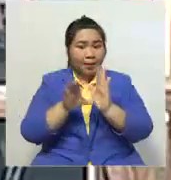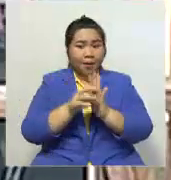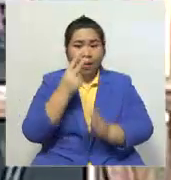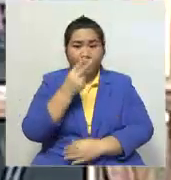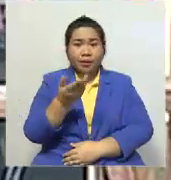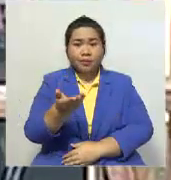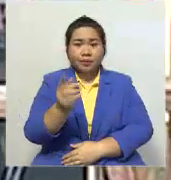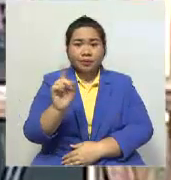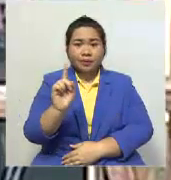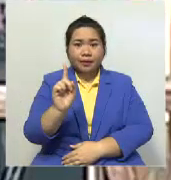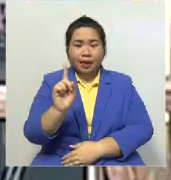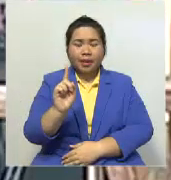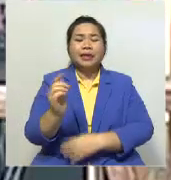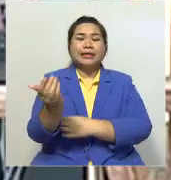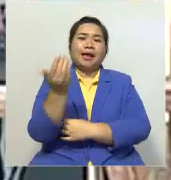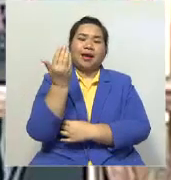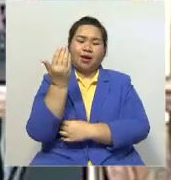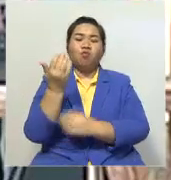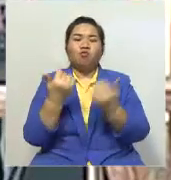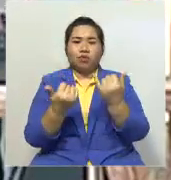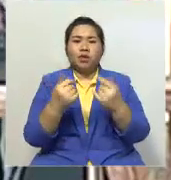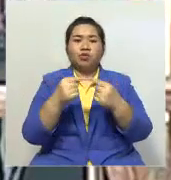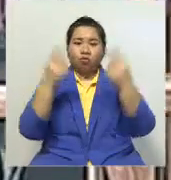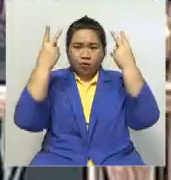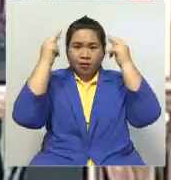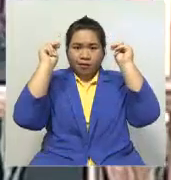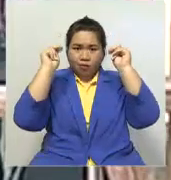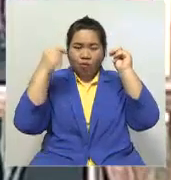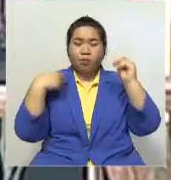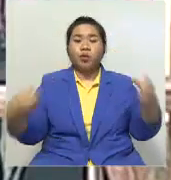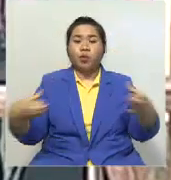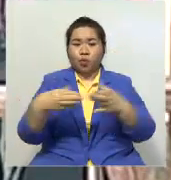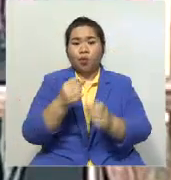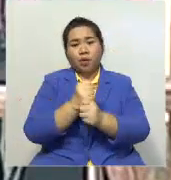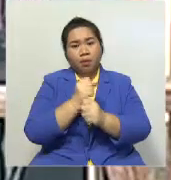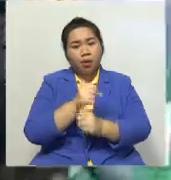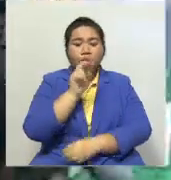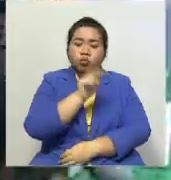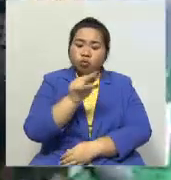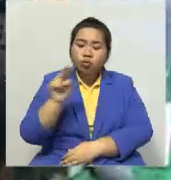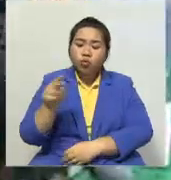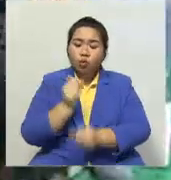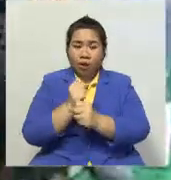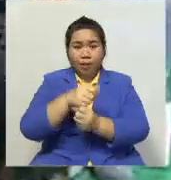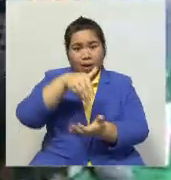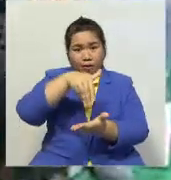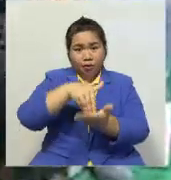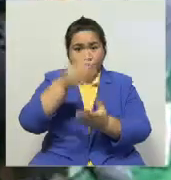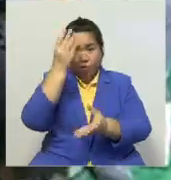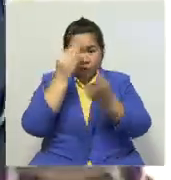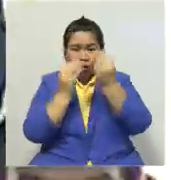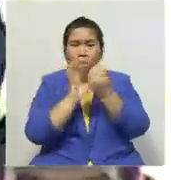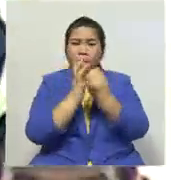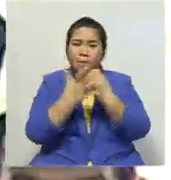ขณะนี้นะคะก็เป็นบรรยากาศเมื่อช่วงเช้าที่ผ่านมาค่ะที่นายกรัฐมนตรีนำคณะเยี่ยมชมการดำเนินงานของศูนย์เรียนรู้ผักอิน